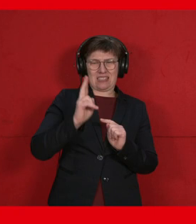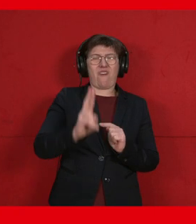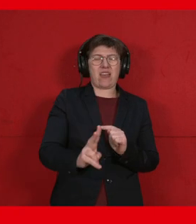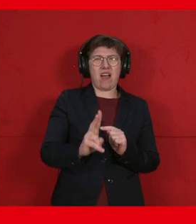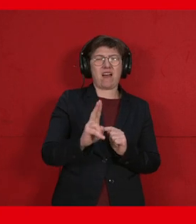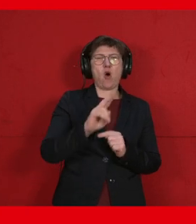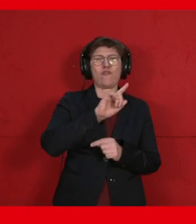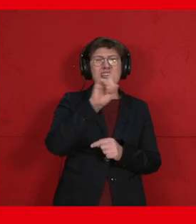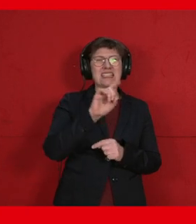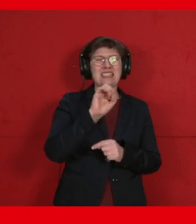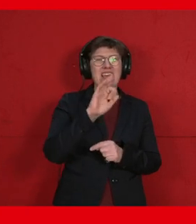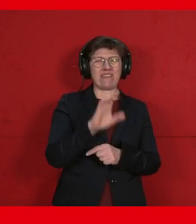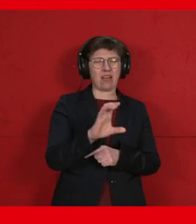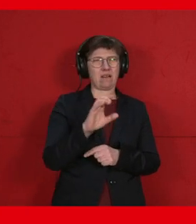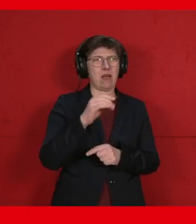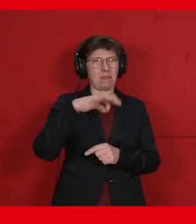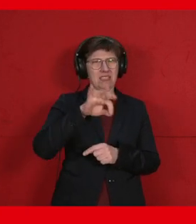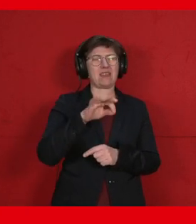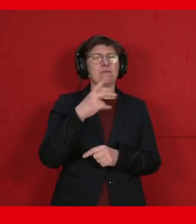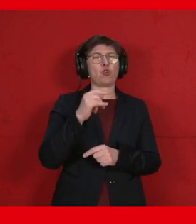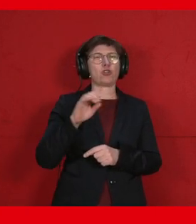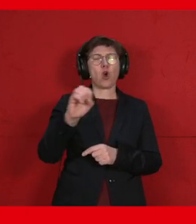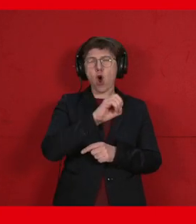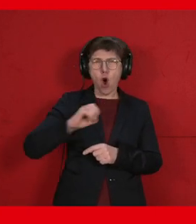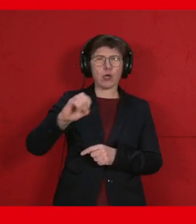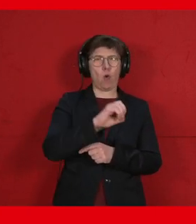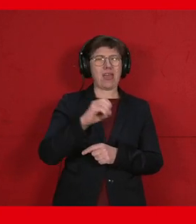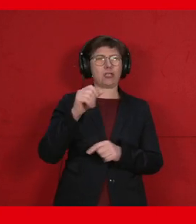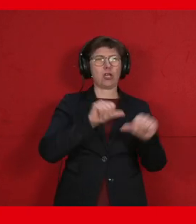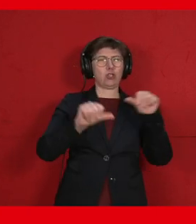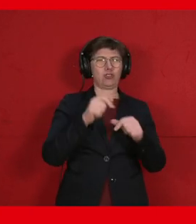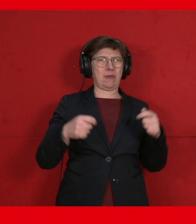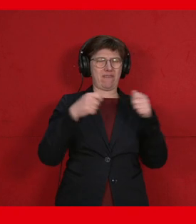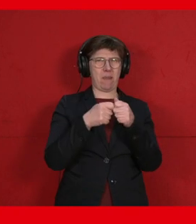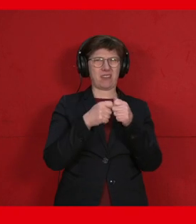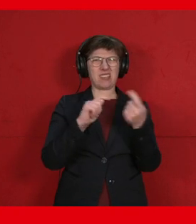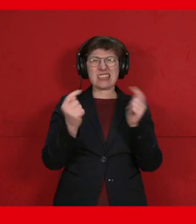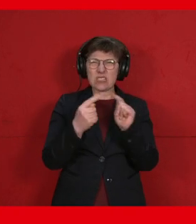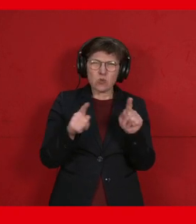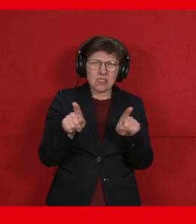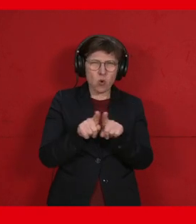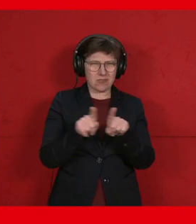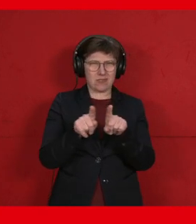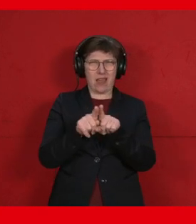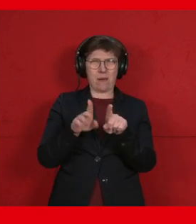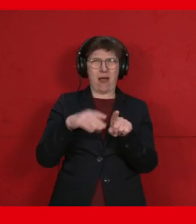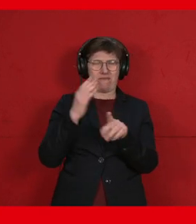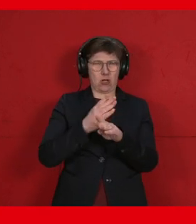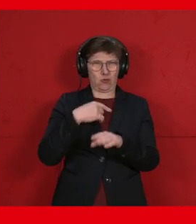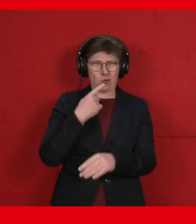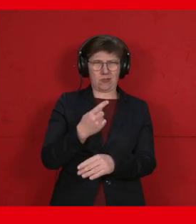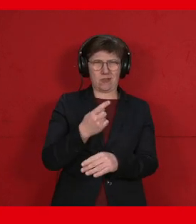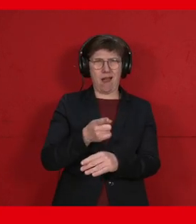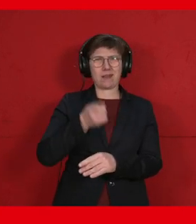auch der CEFIC-Präsident bin, das heißt der Europäische Chemieverband. Und die Diskussionen, die wir gerade haben, sind die gleichen, die ich eigentlich am Anfang gesagt habe. Wir